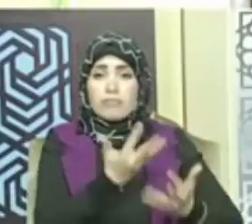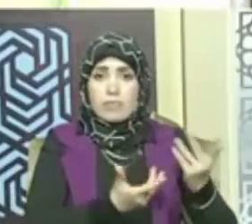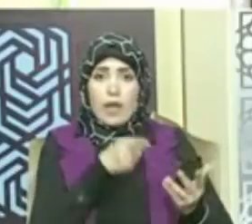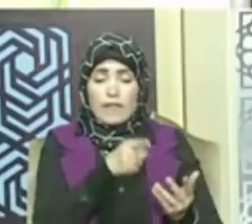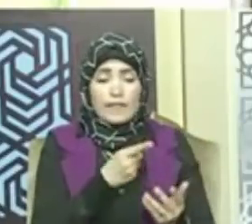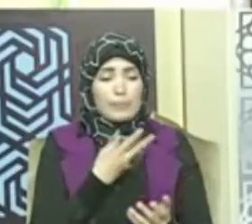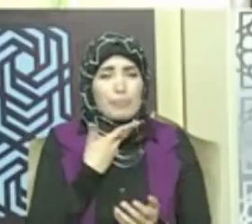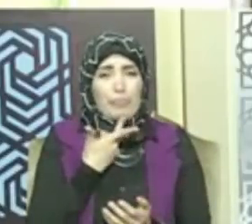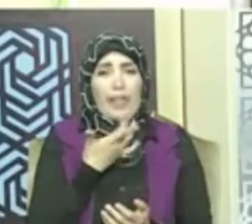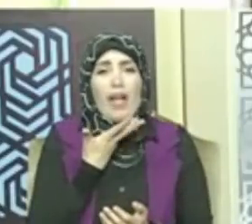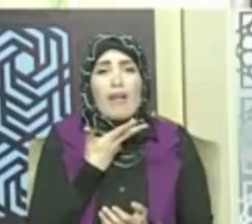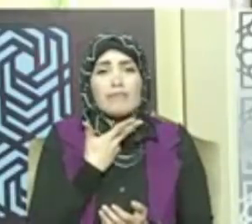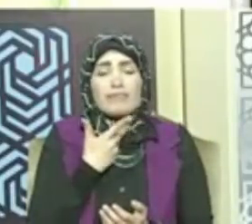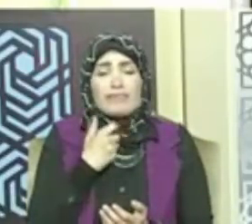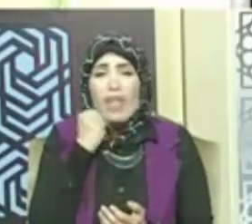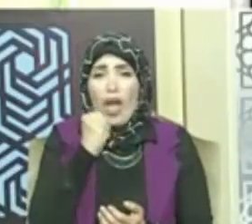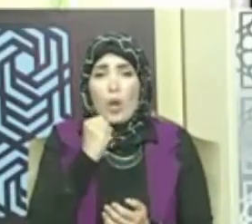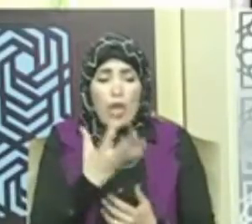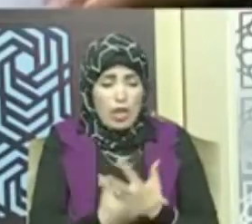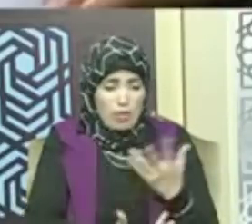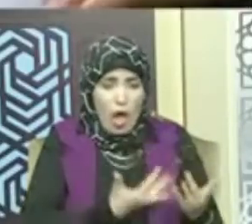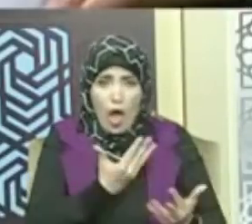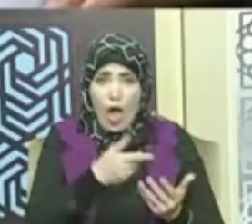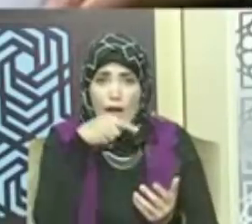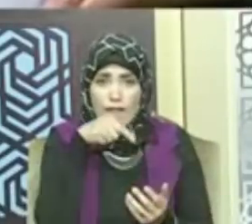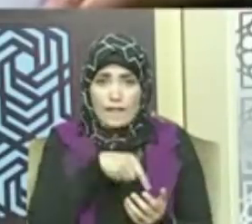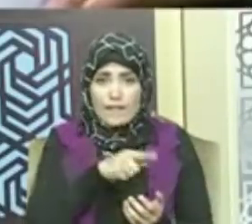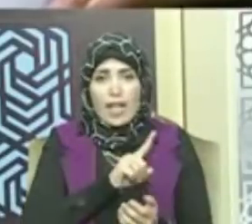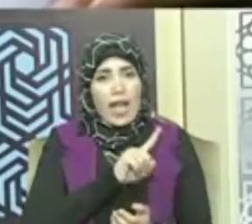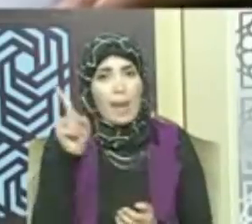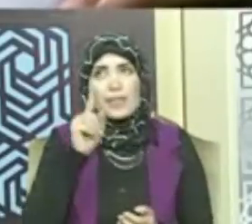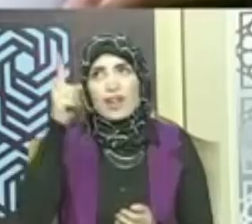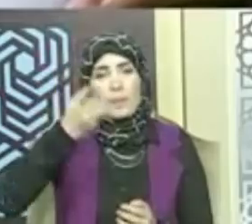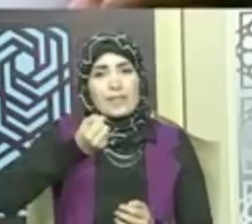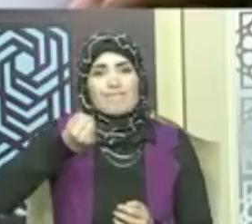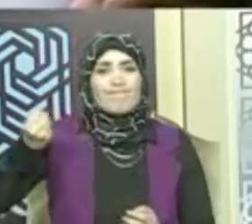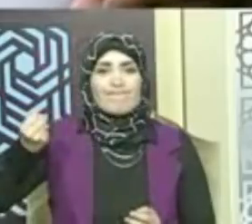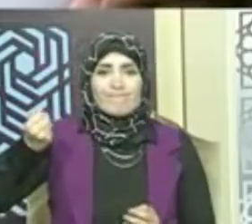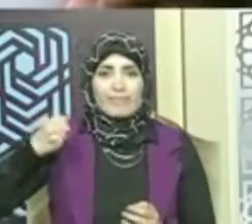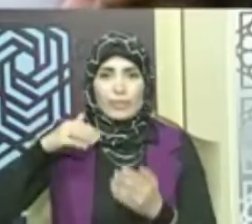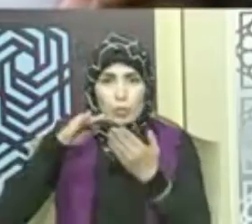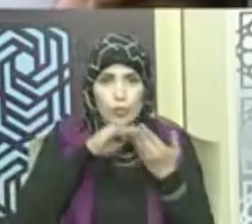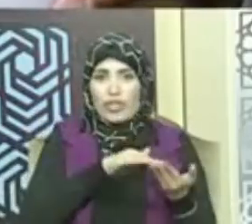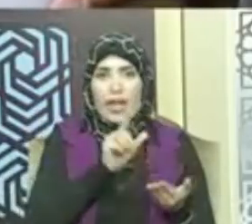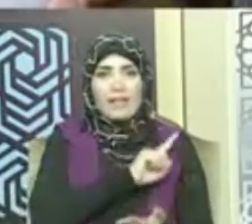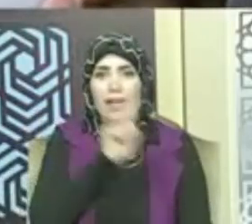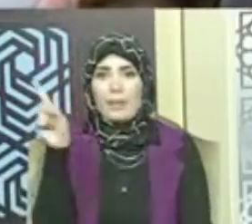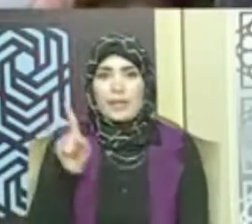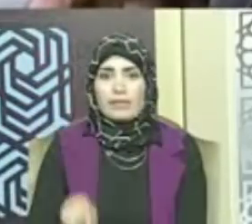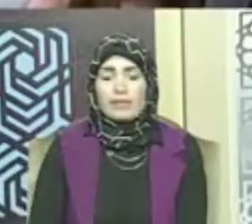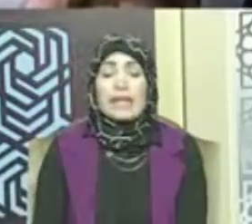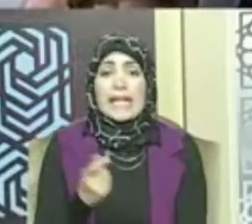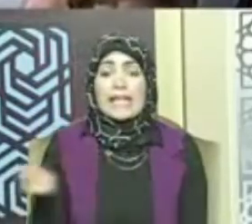ورزقك ليس ينقصه التأني، وليس يزيد في الرزق العناء.